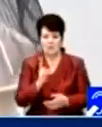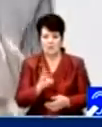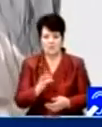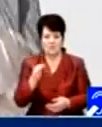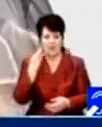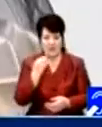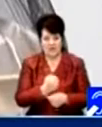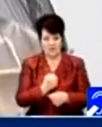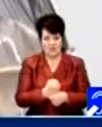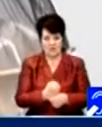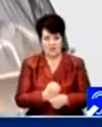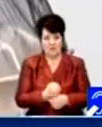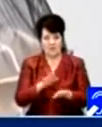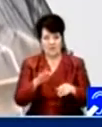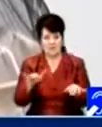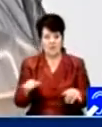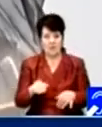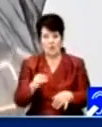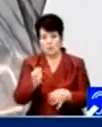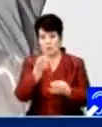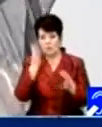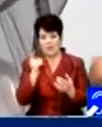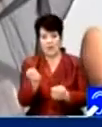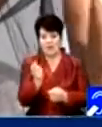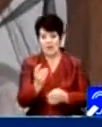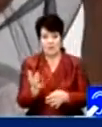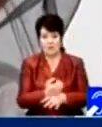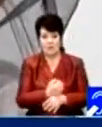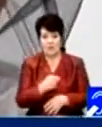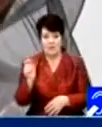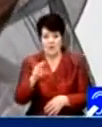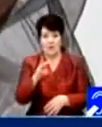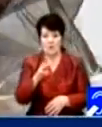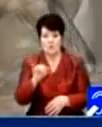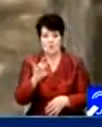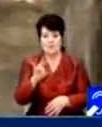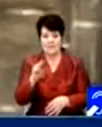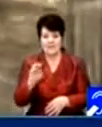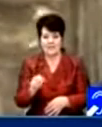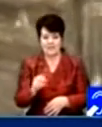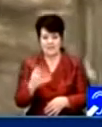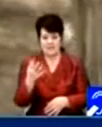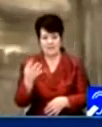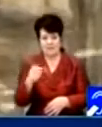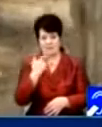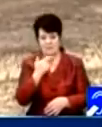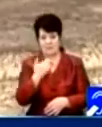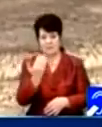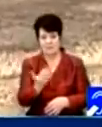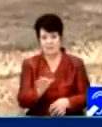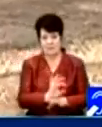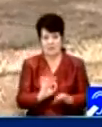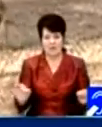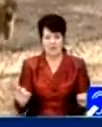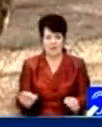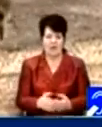când albinele mele nu au văzut culturi agricole. Nimic. Deci, în munte, la cota 1300-1400, e un paradis pentru albine. Studiul